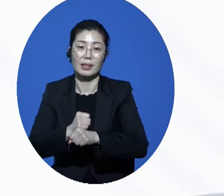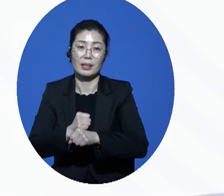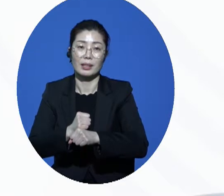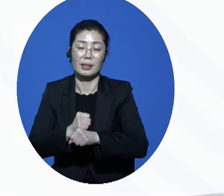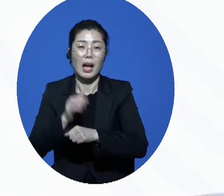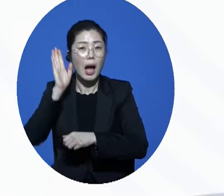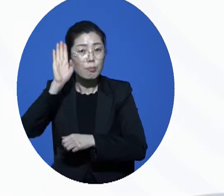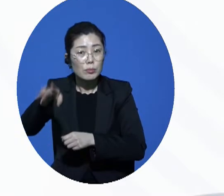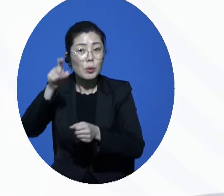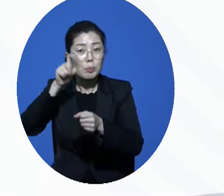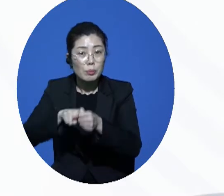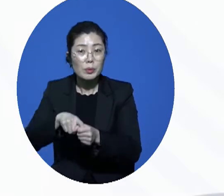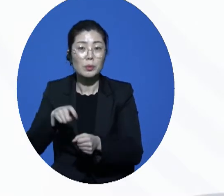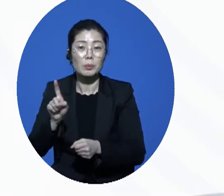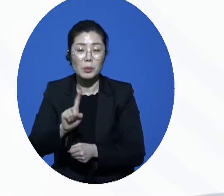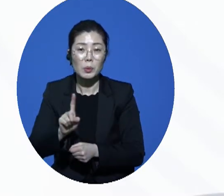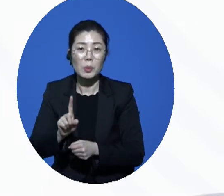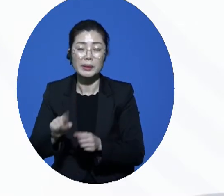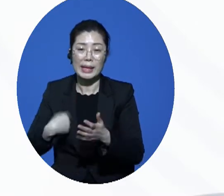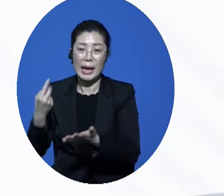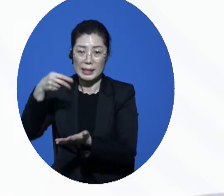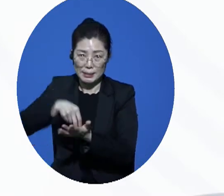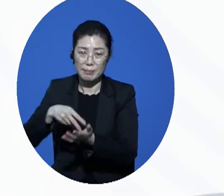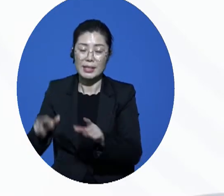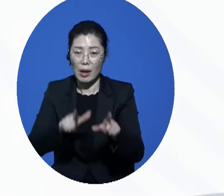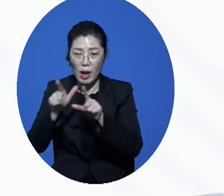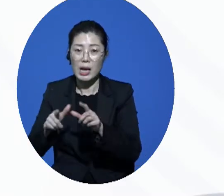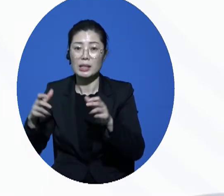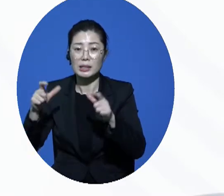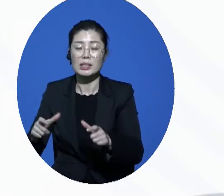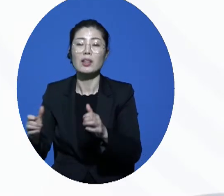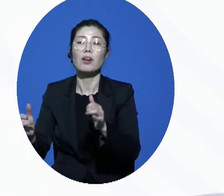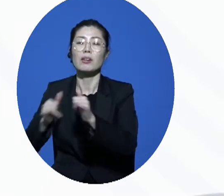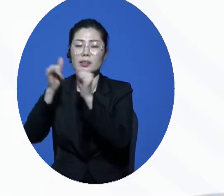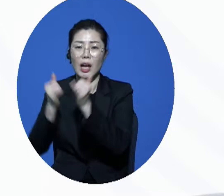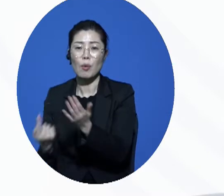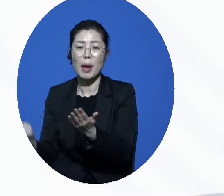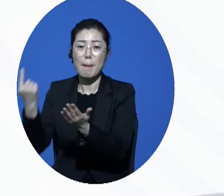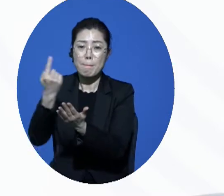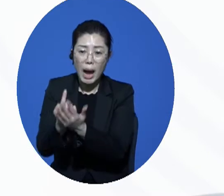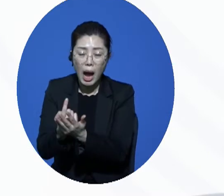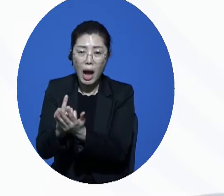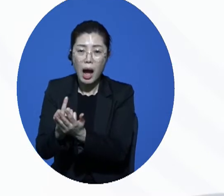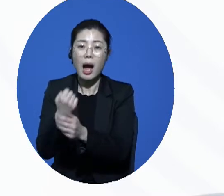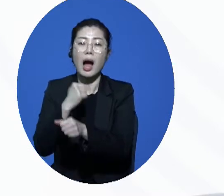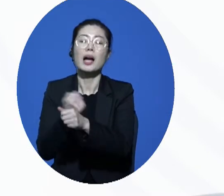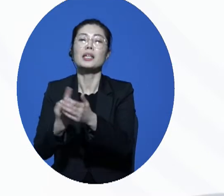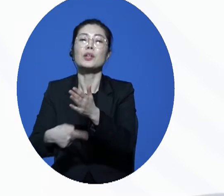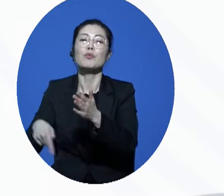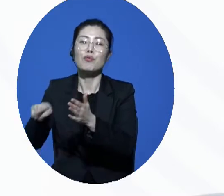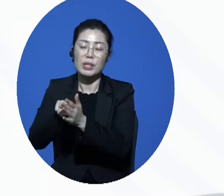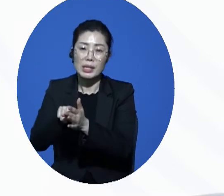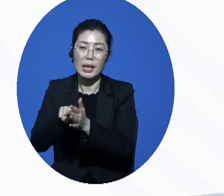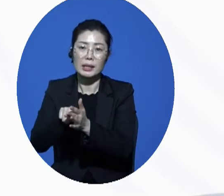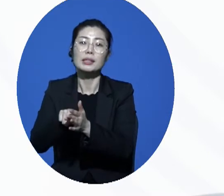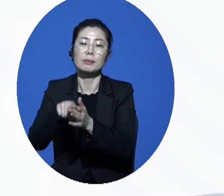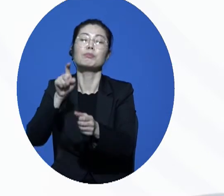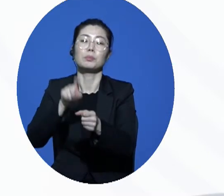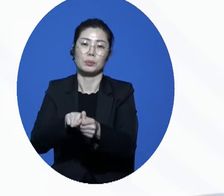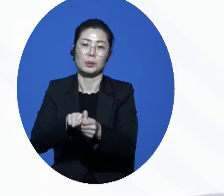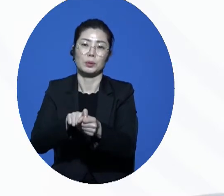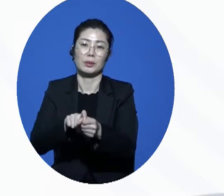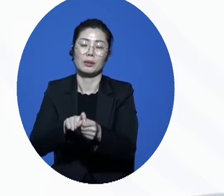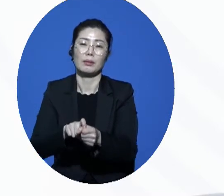이유, 궁극적인 목표는 자립적 생활과 지역사회 동참을 현실화하는 데 일조를 하기 위한 것이다라고 볼